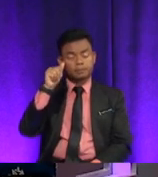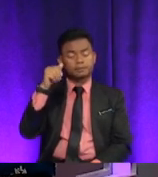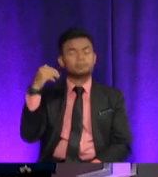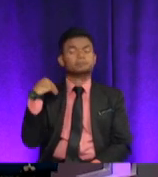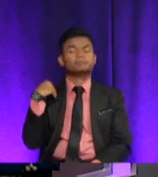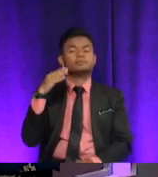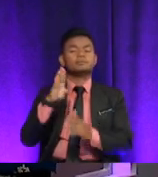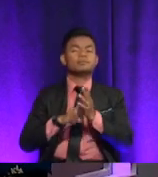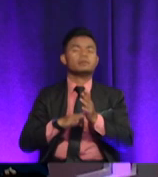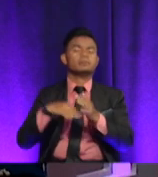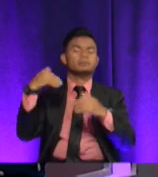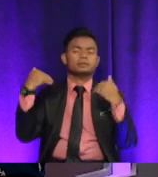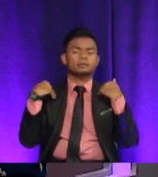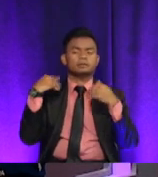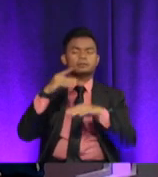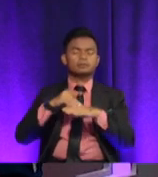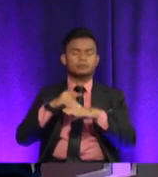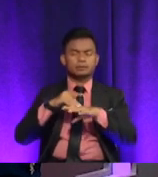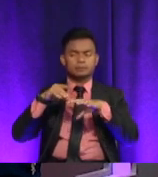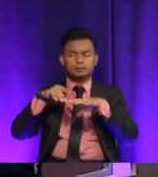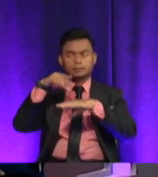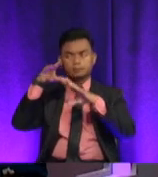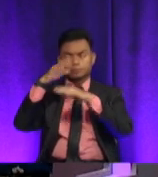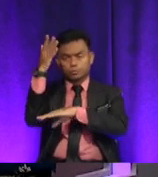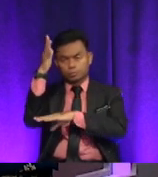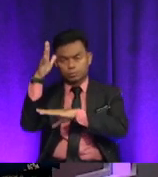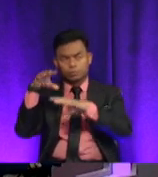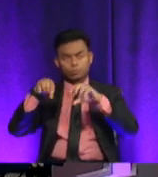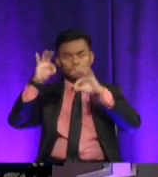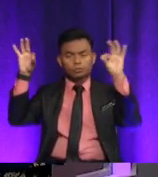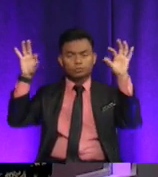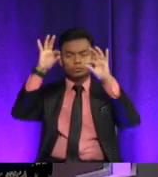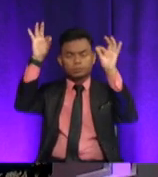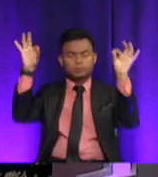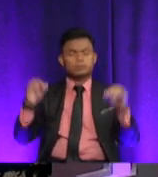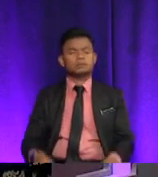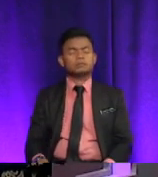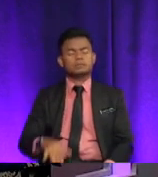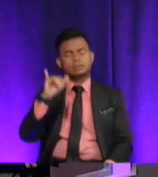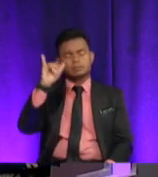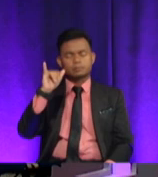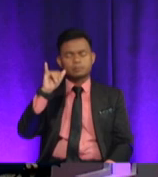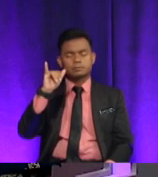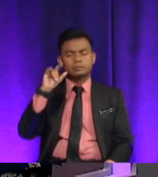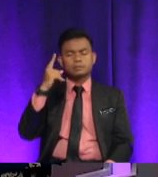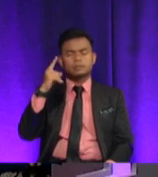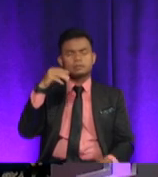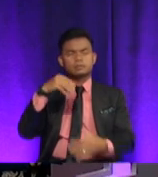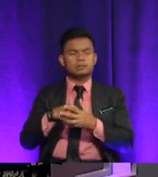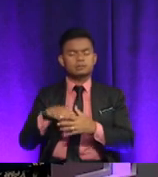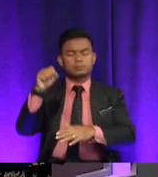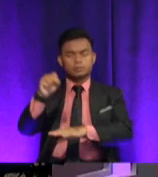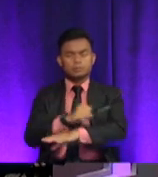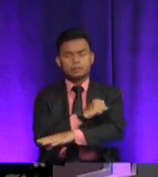ranting-ranting sebab persoalan ini banyak sama juga dalam syair bidadari yang kita dah belajar yang kita udah kenal pas yang kita udah kupas oke